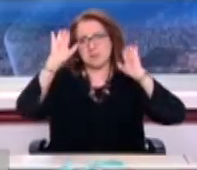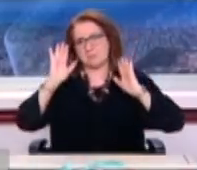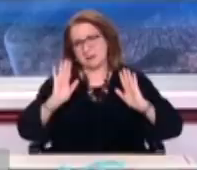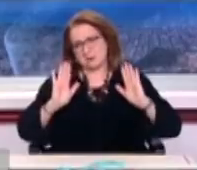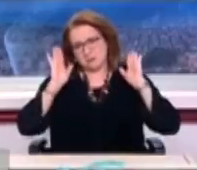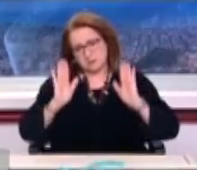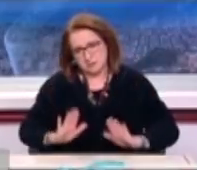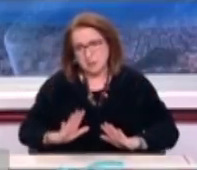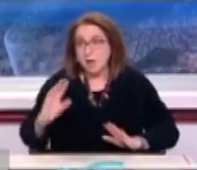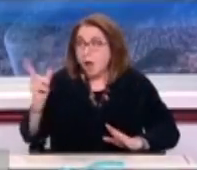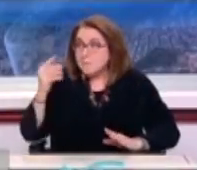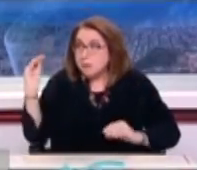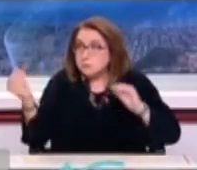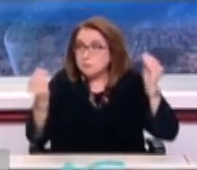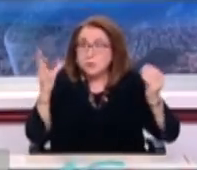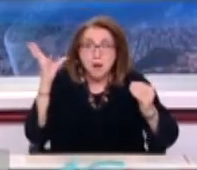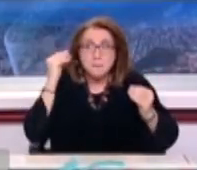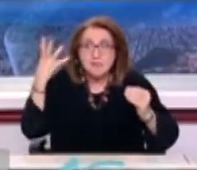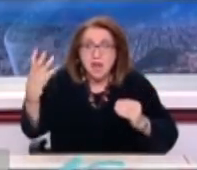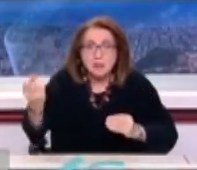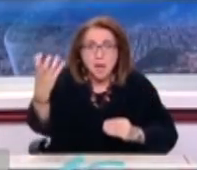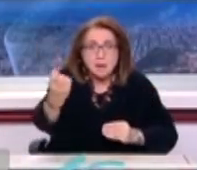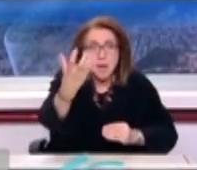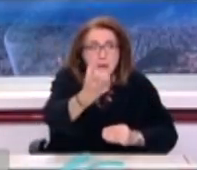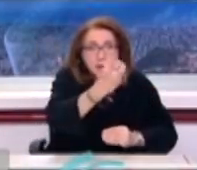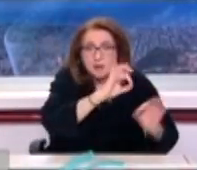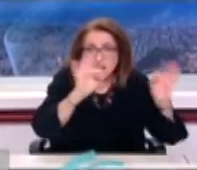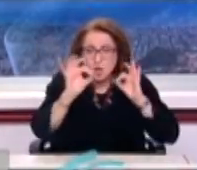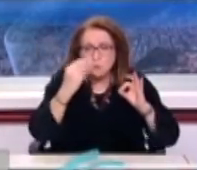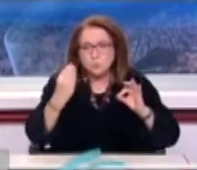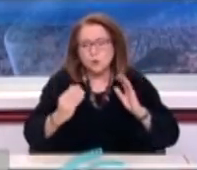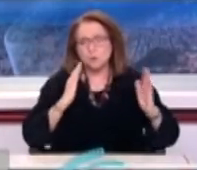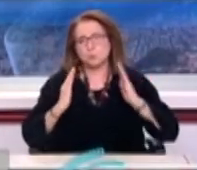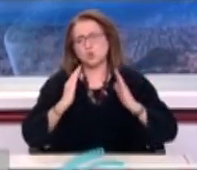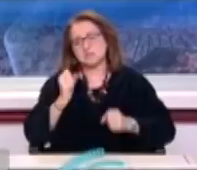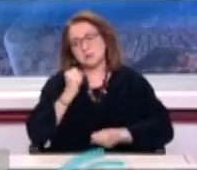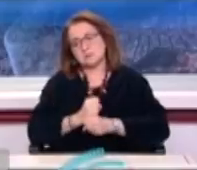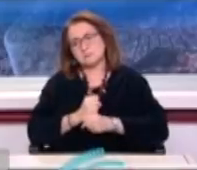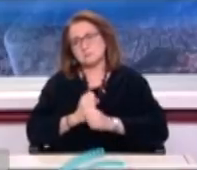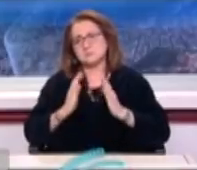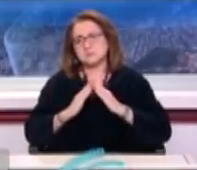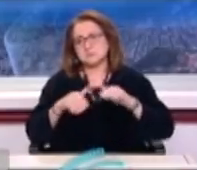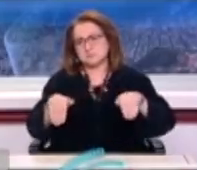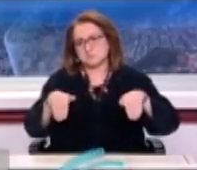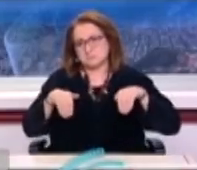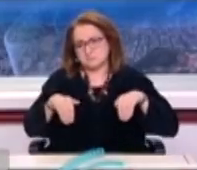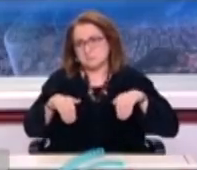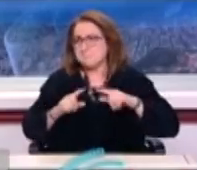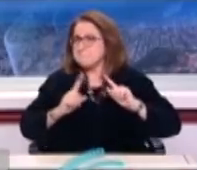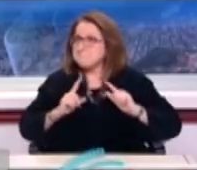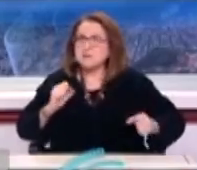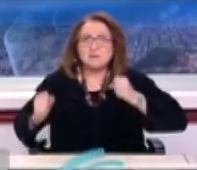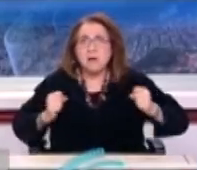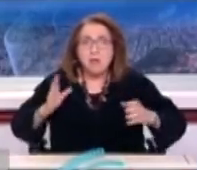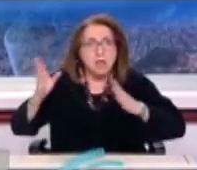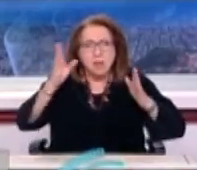πληθυσμό. Και αυτές οι χώρες, όπως βλέπετε, όλο και αυξάνονται. Οι άνθρωποι αυτοί θα πρέπει να προστατεύουν περισσότερο την υγεία τους, να είναι λιγότερο εκτεθειμένοι